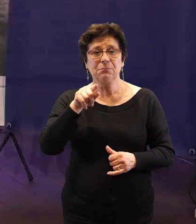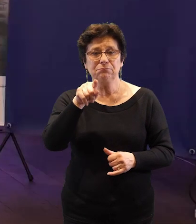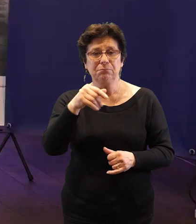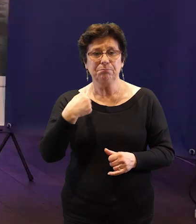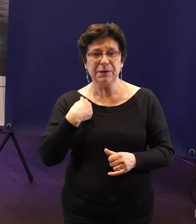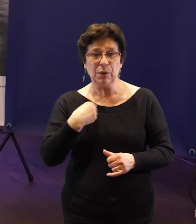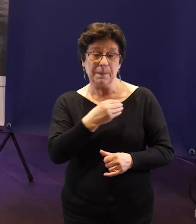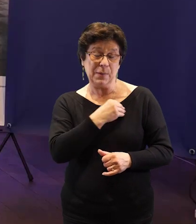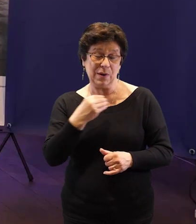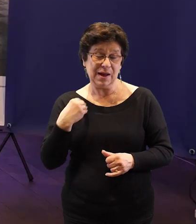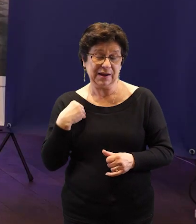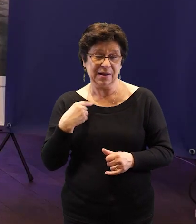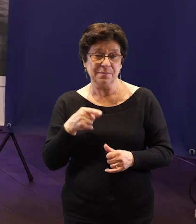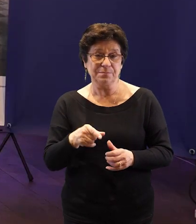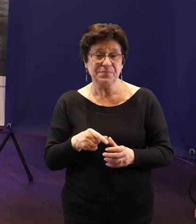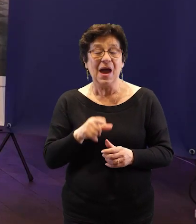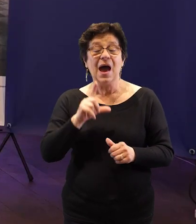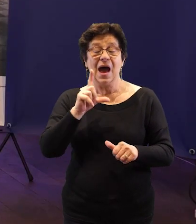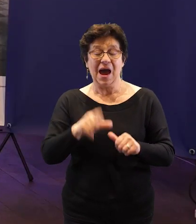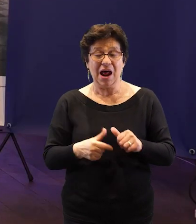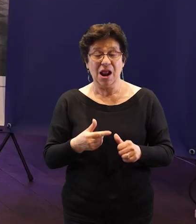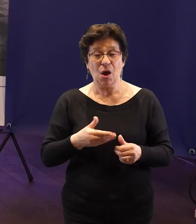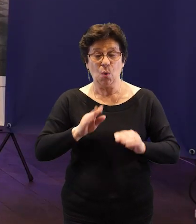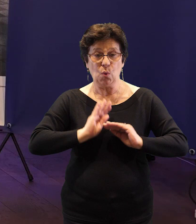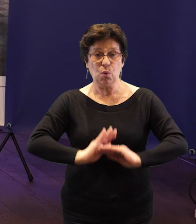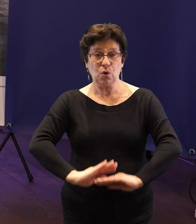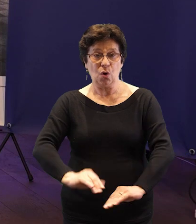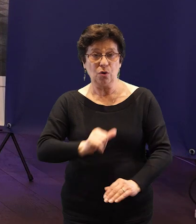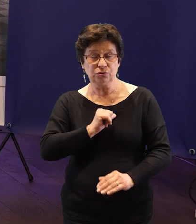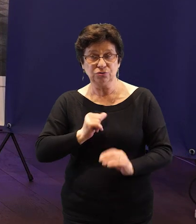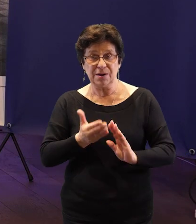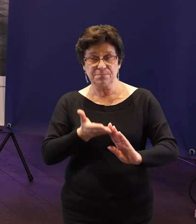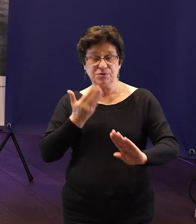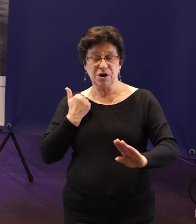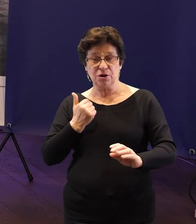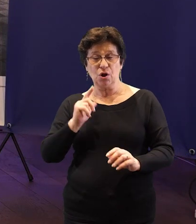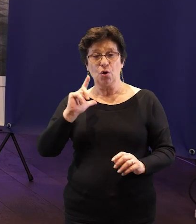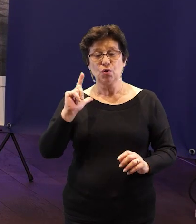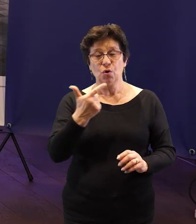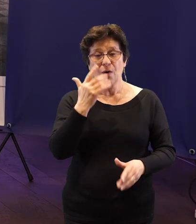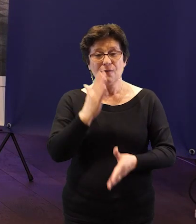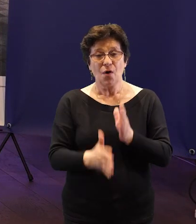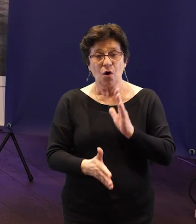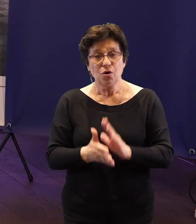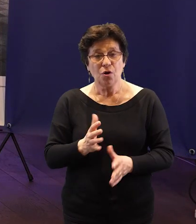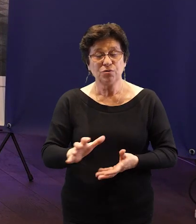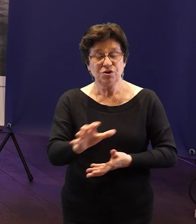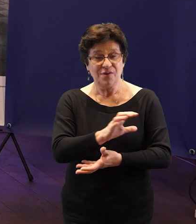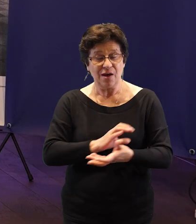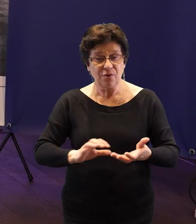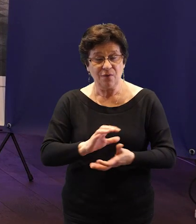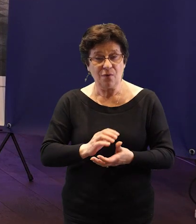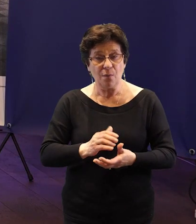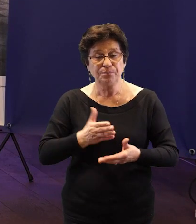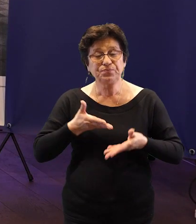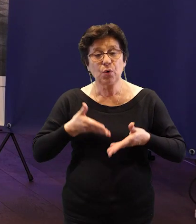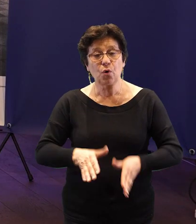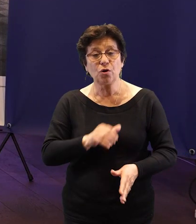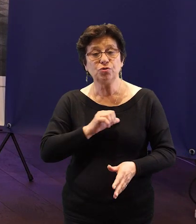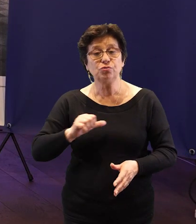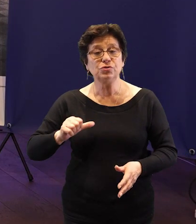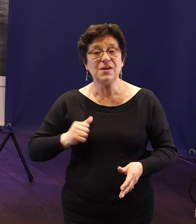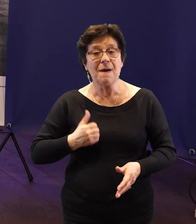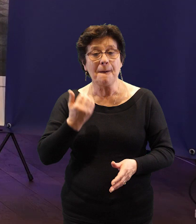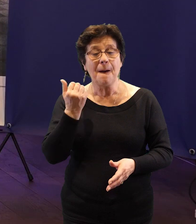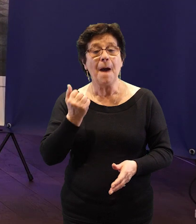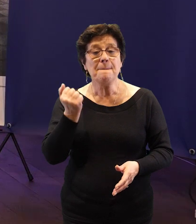Oczywiście on się urodził przed II wojną światową, więc to jeszcze nie była wtedy Polska, ale on się urodził w Bytomiu, potem